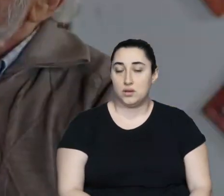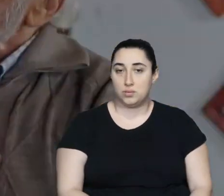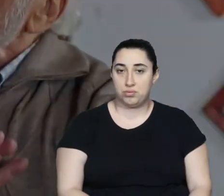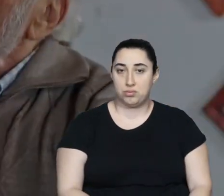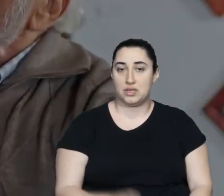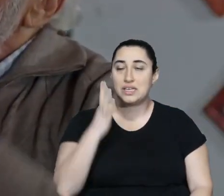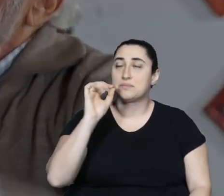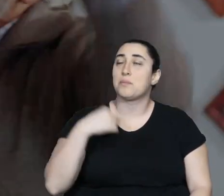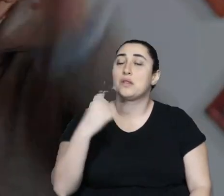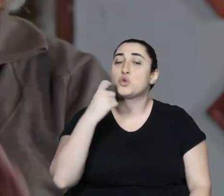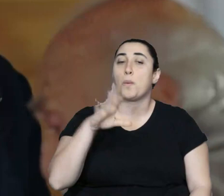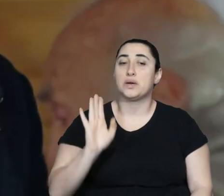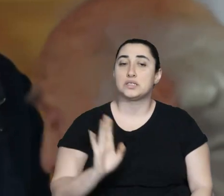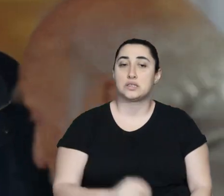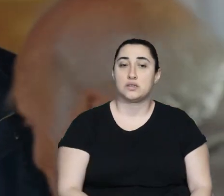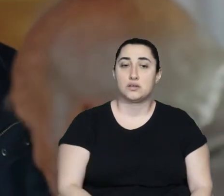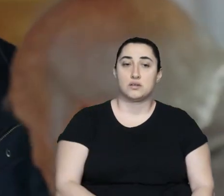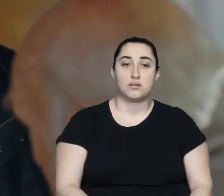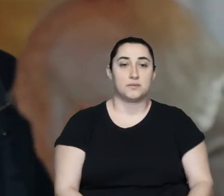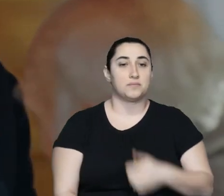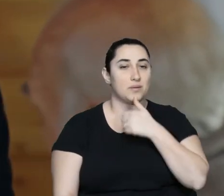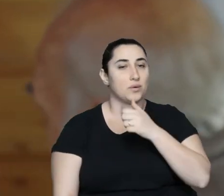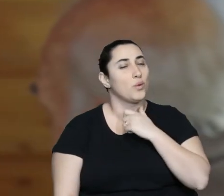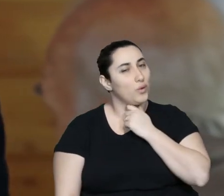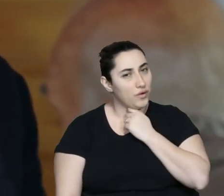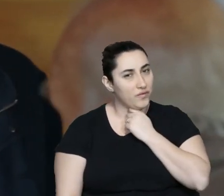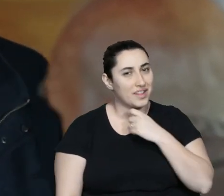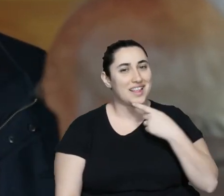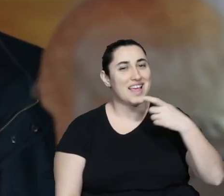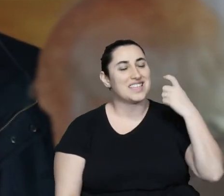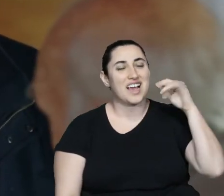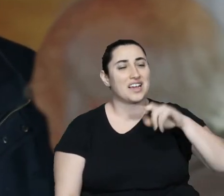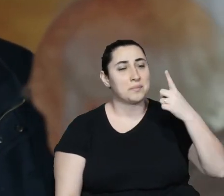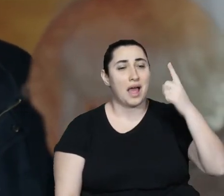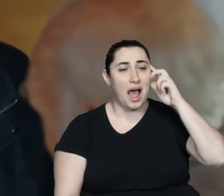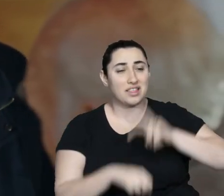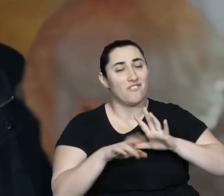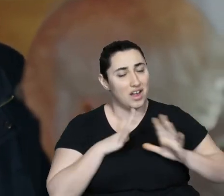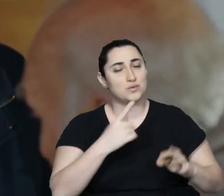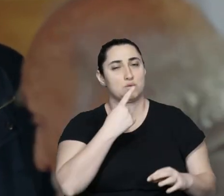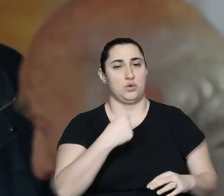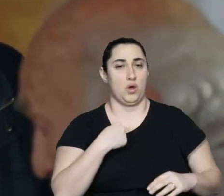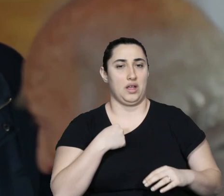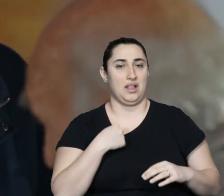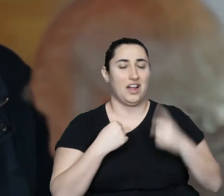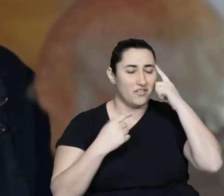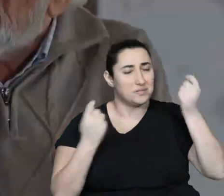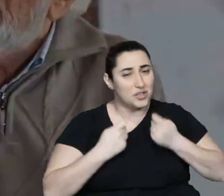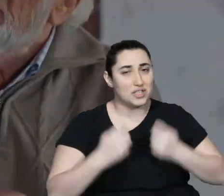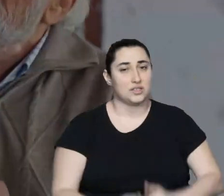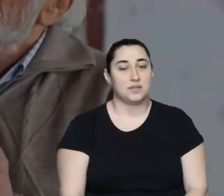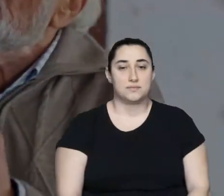Kimse bana soru sormasın. Baba ne olursun eskiye dair bir şey hatırlıyorsan söyle. Zihnini biraz